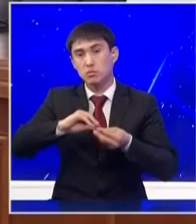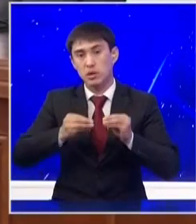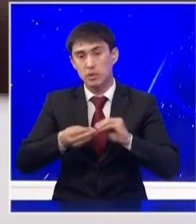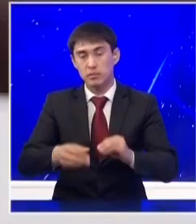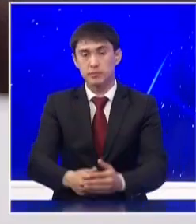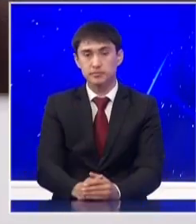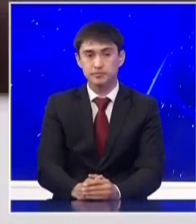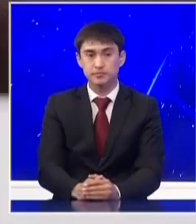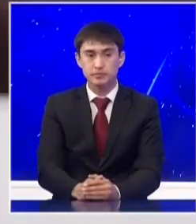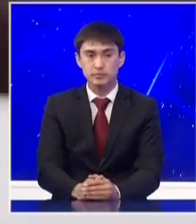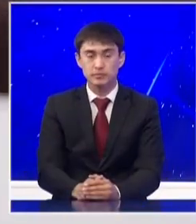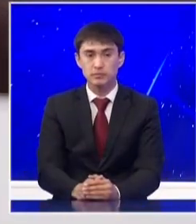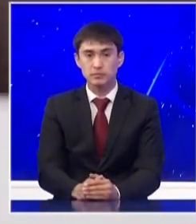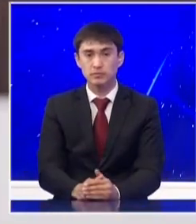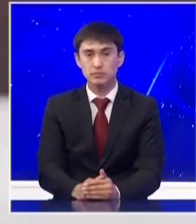проблем